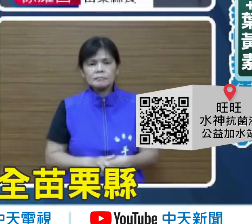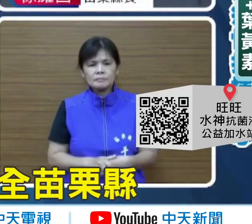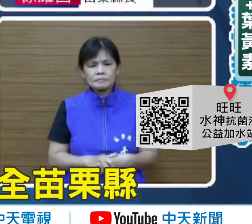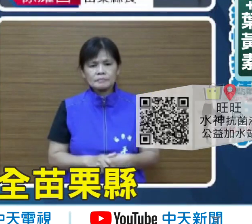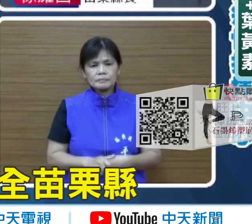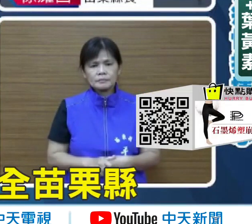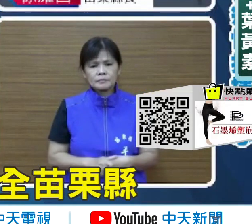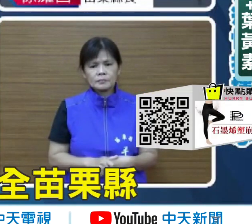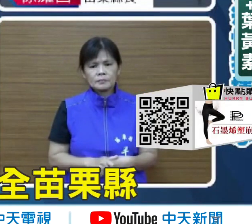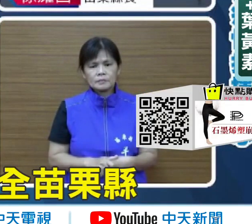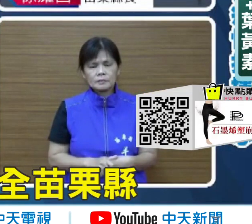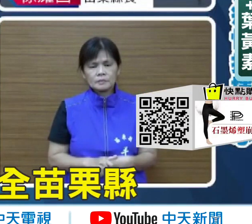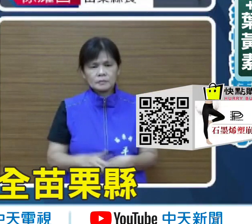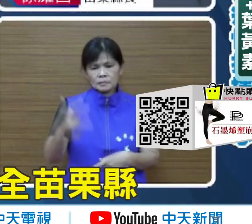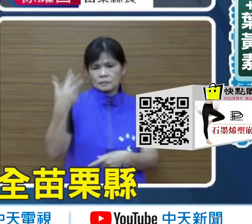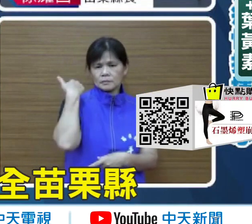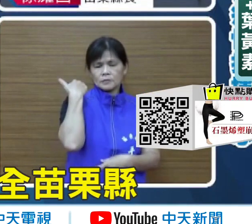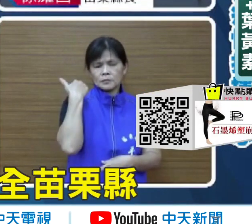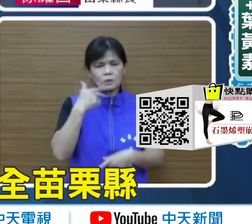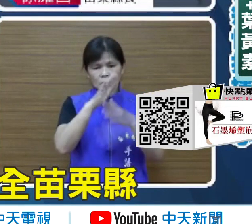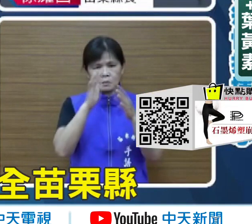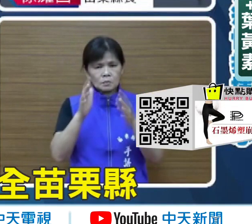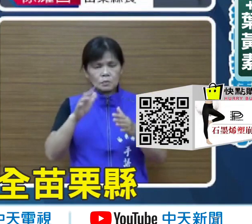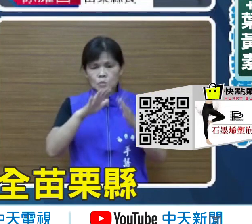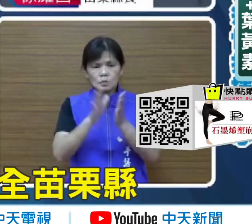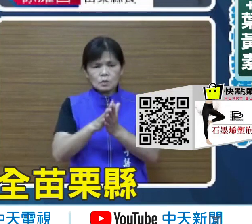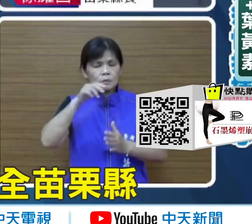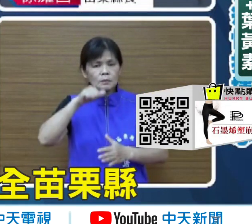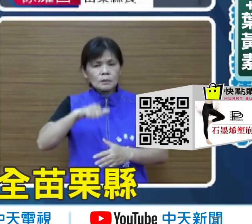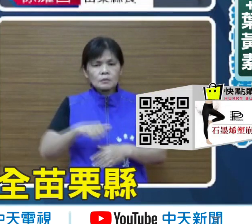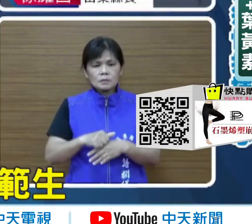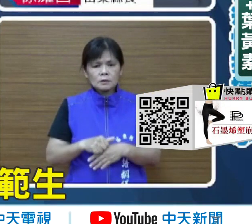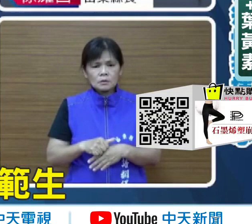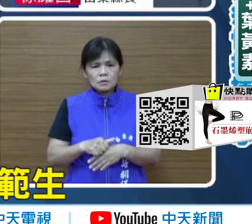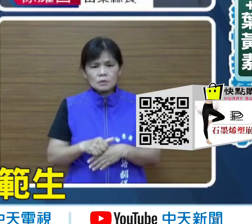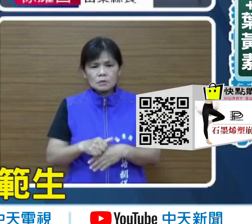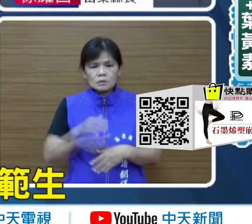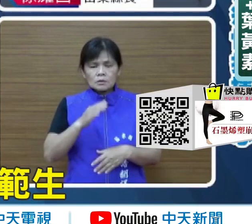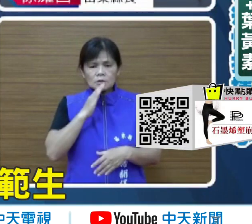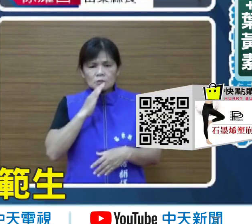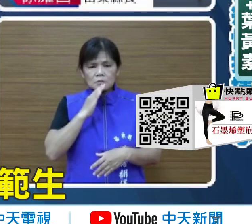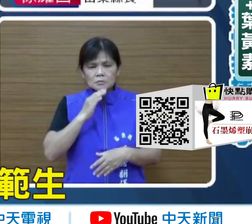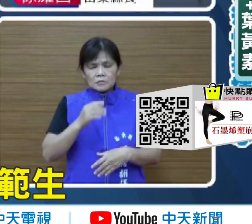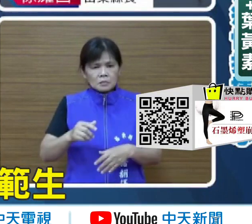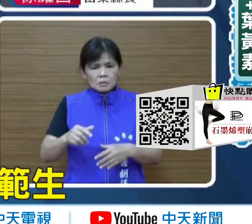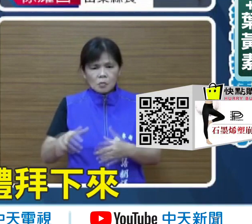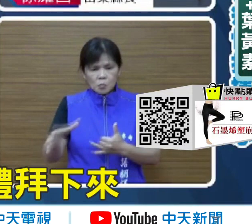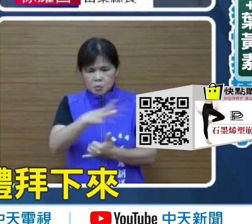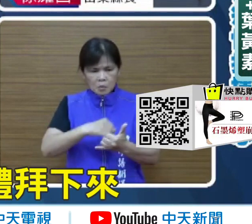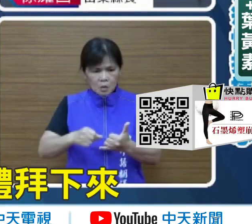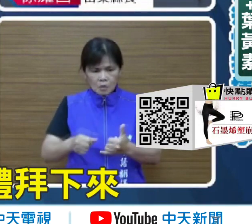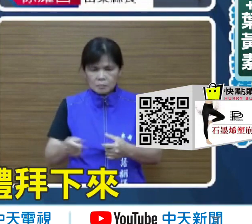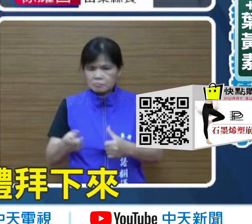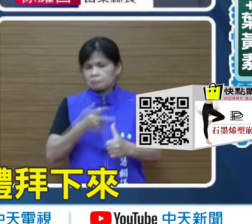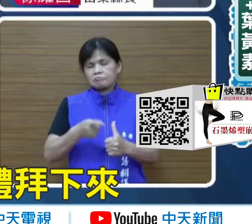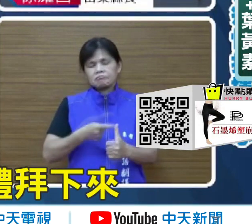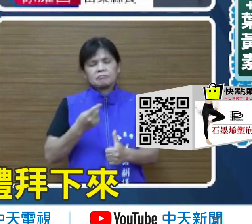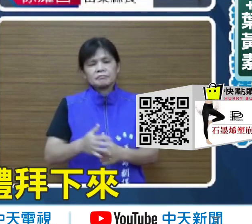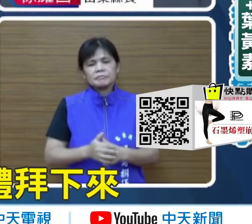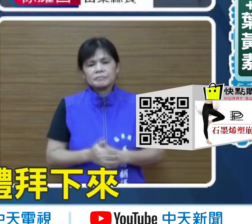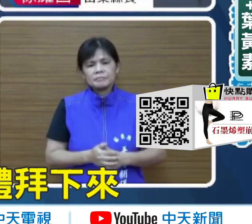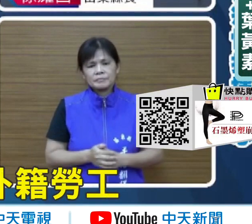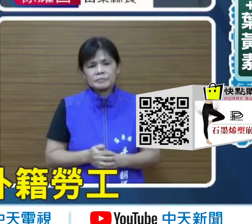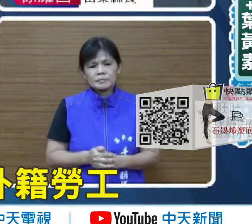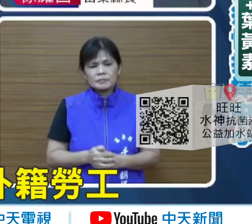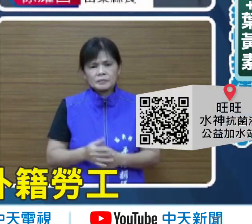在上个礼拜，全苗栗县是全国的模范生，几成何时一个礼拜下来，